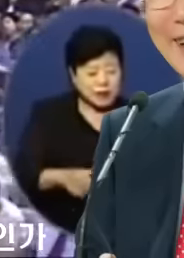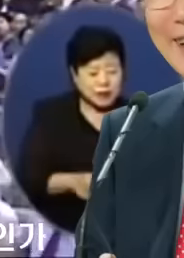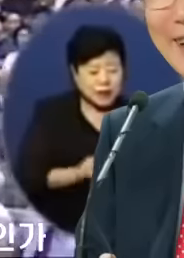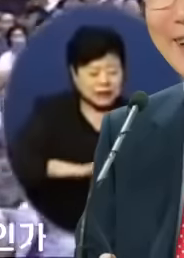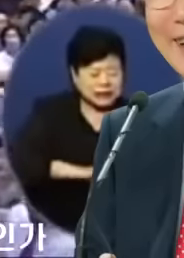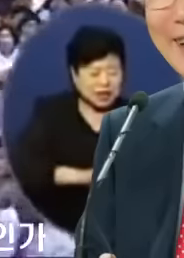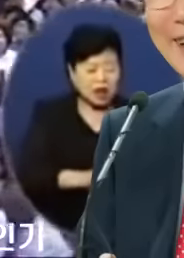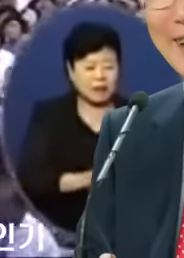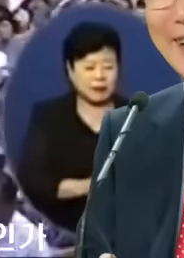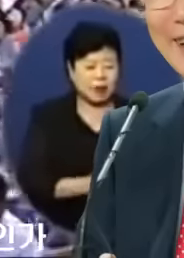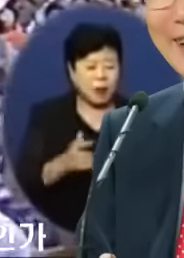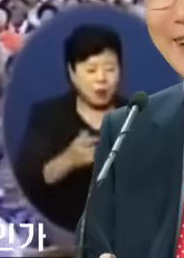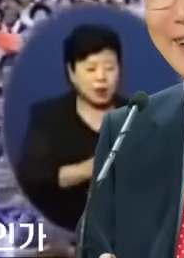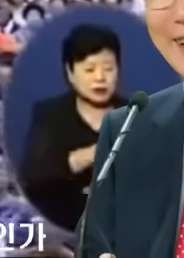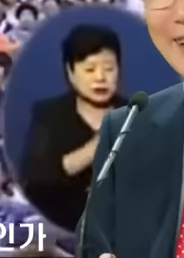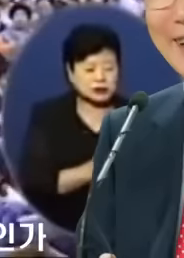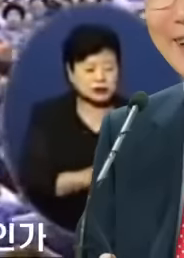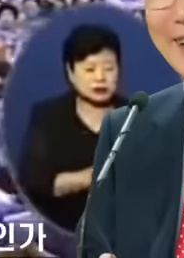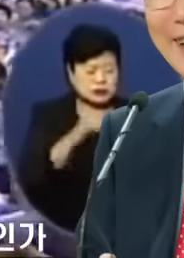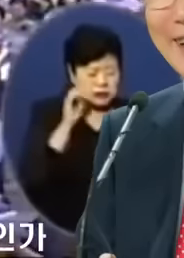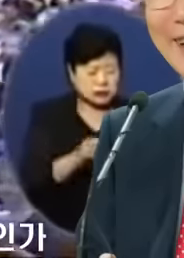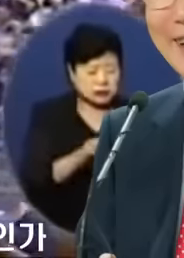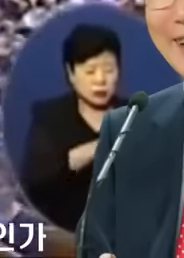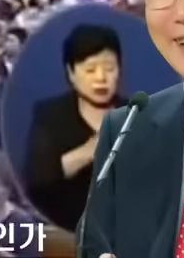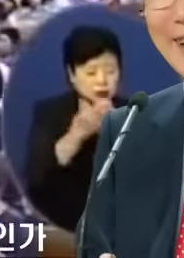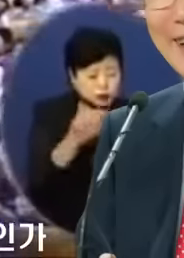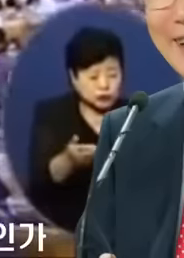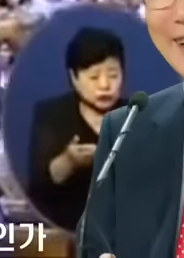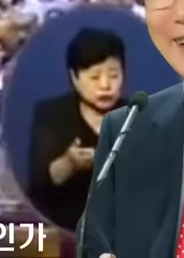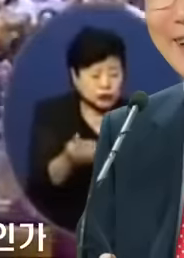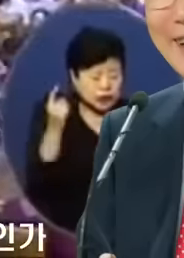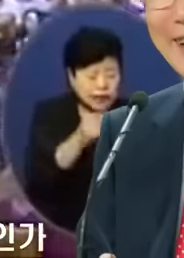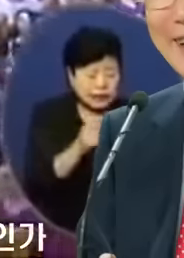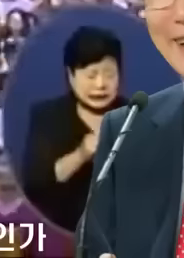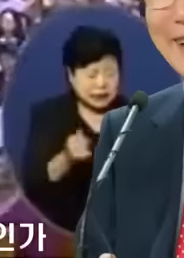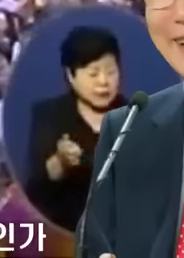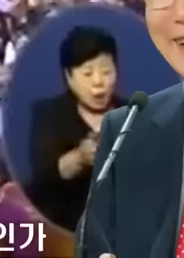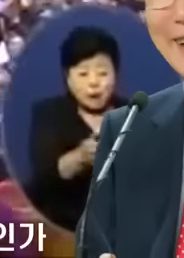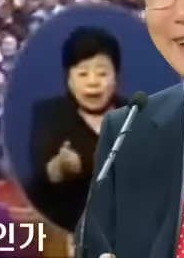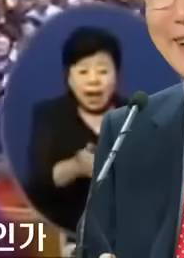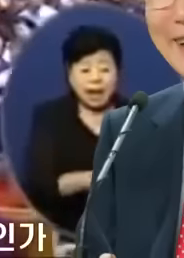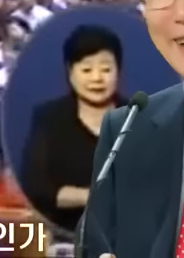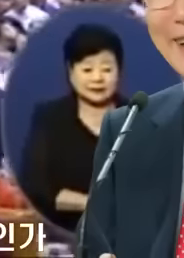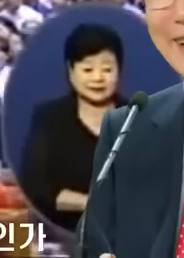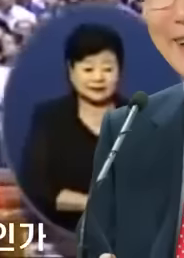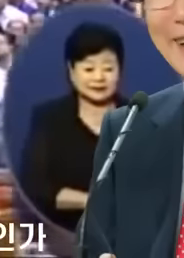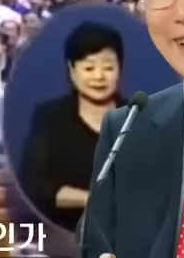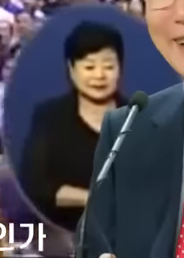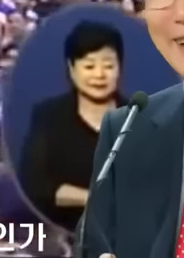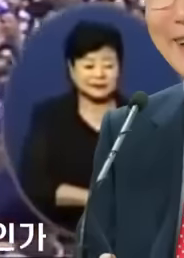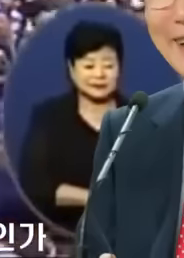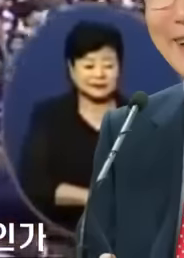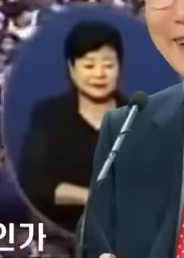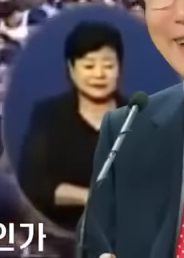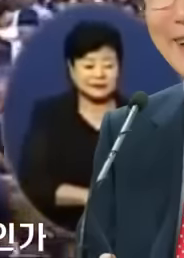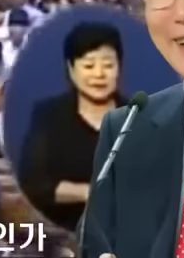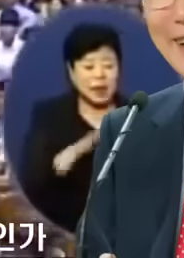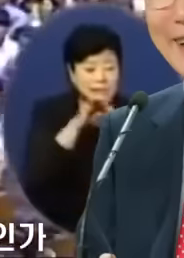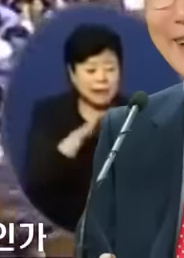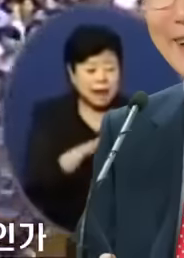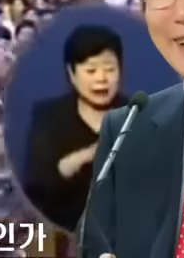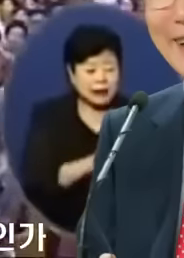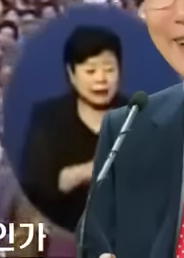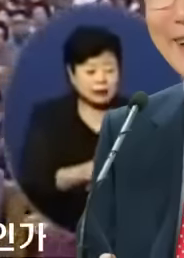밟으며 원수의 모든 능력을 제어할 권능을 주었으니 너희를 해할 자가 결단코 없으리라.